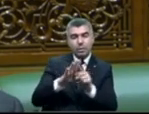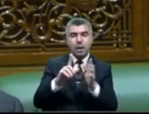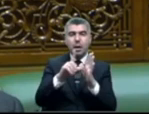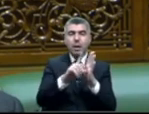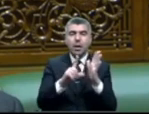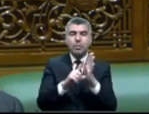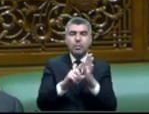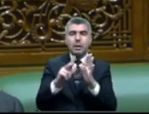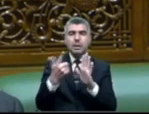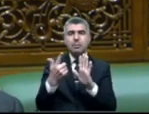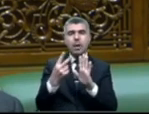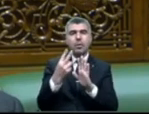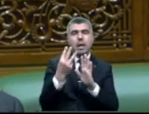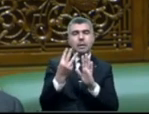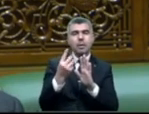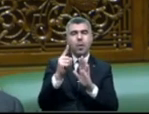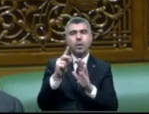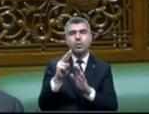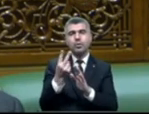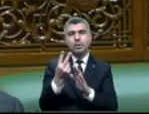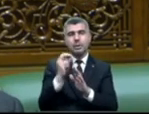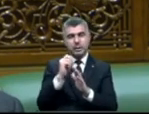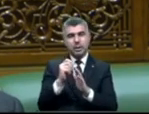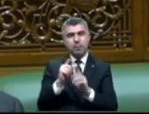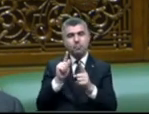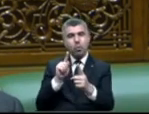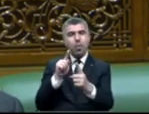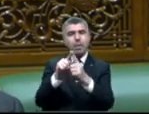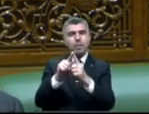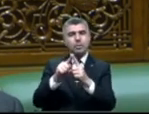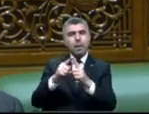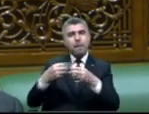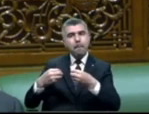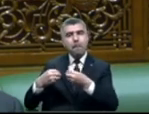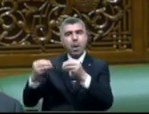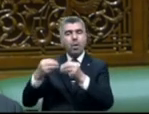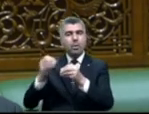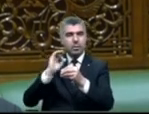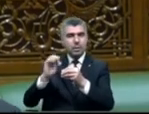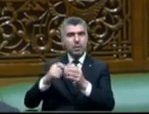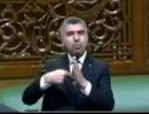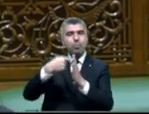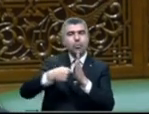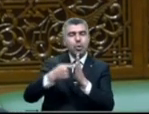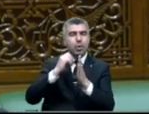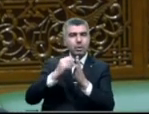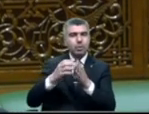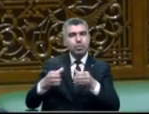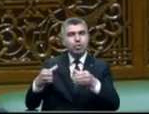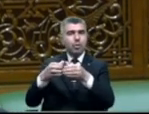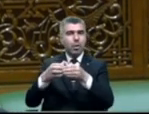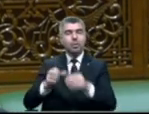القانون 37-21 الذي يسمح بالتسويق المباشر للخضر والفواكه خصوصا بالنسبة للمشاريع المنجزة في إطار